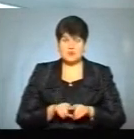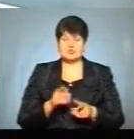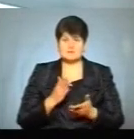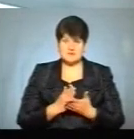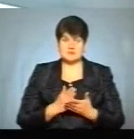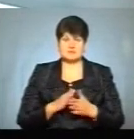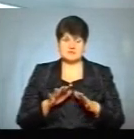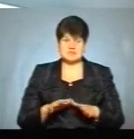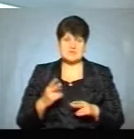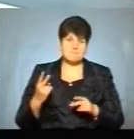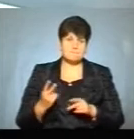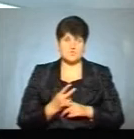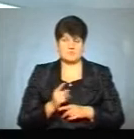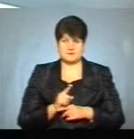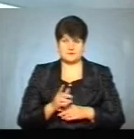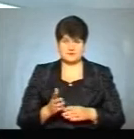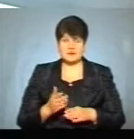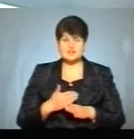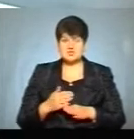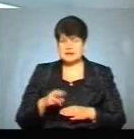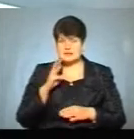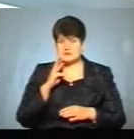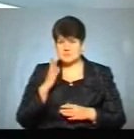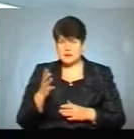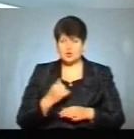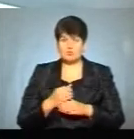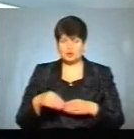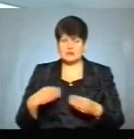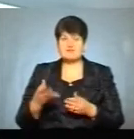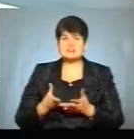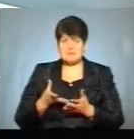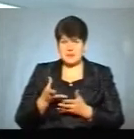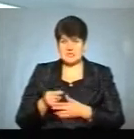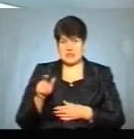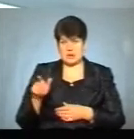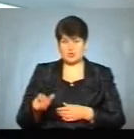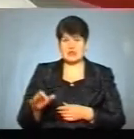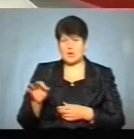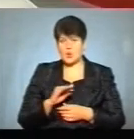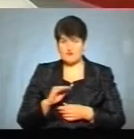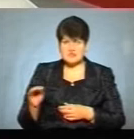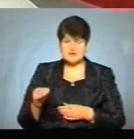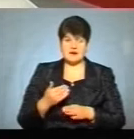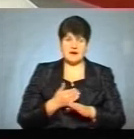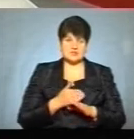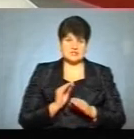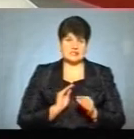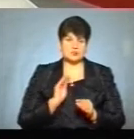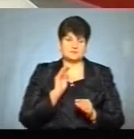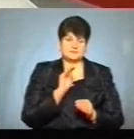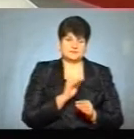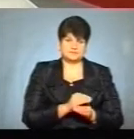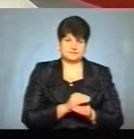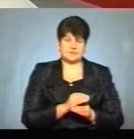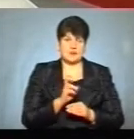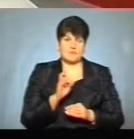місце і подвійні стандарти, тобто частину заробітної плати роботодавці платять людині офіційно, а частину, можливо, доплачують